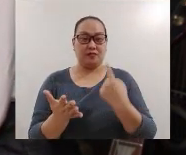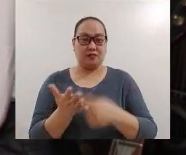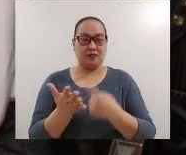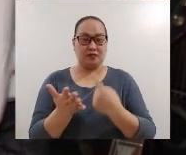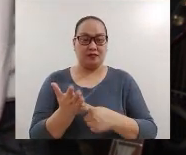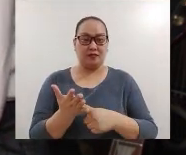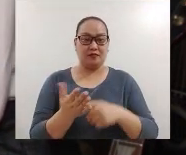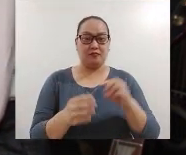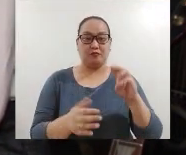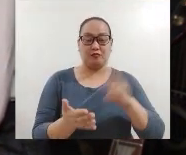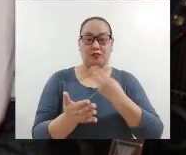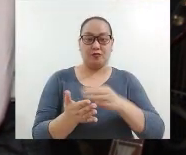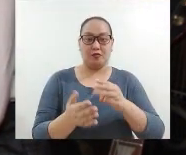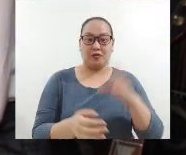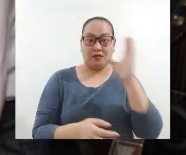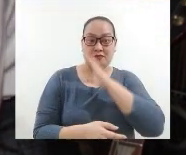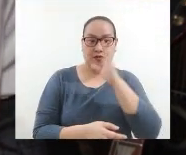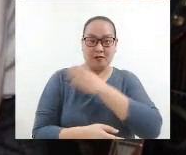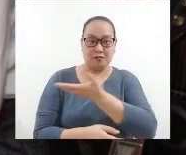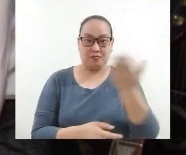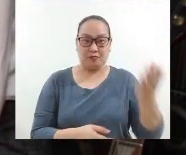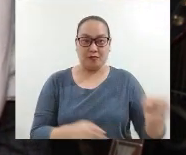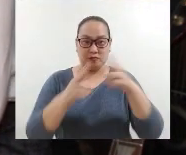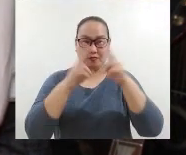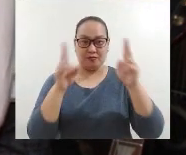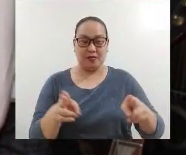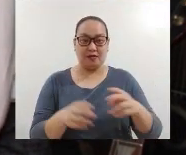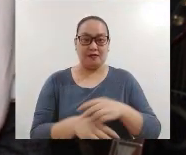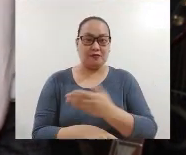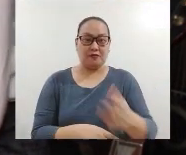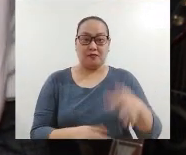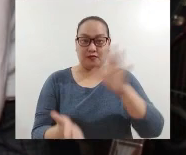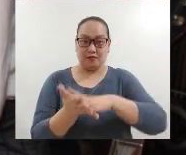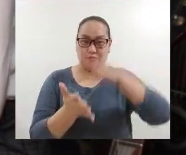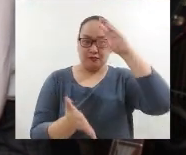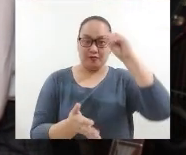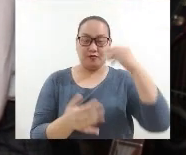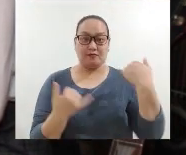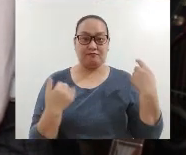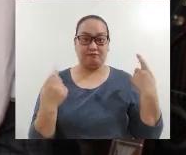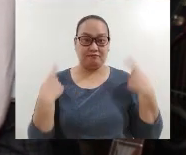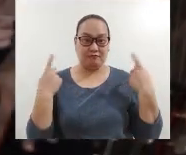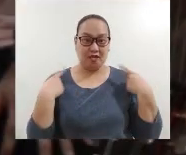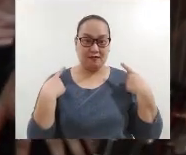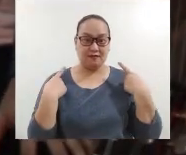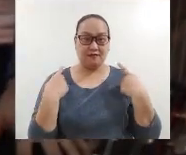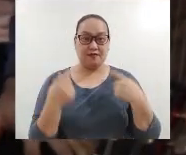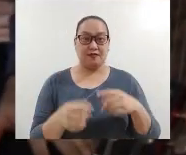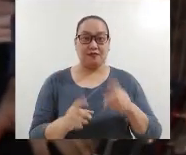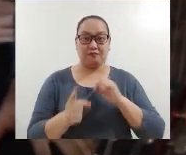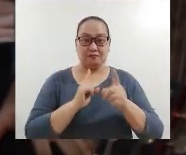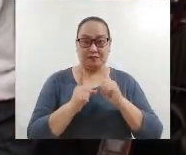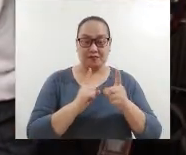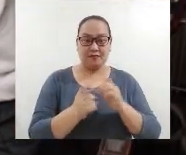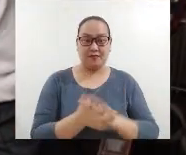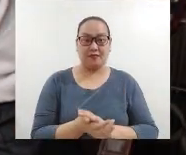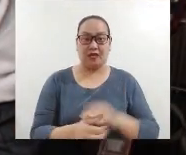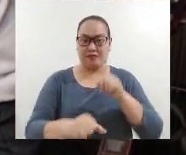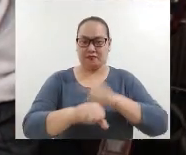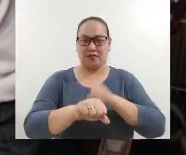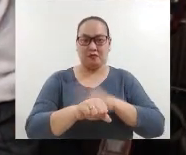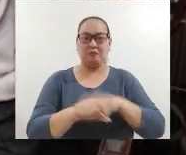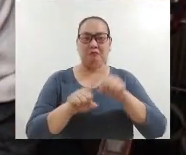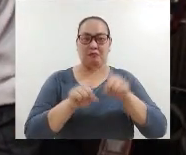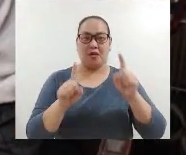Baka hinahanap na kayo sa inyo. May natutunan ba kayo sa ating pagkukwentuhan? Oras na po ba? Pero